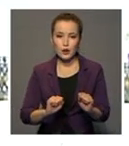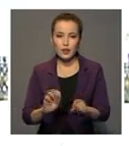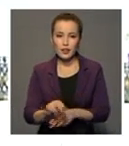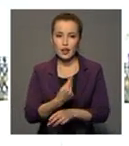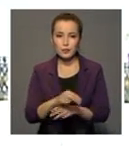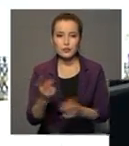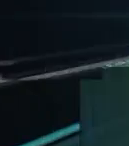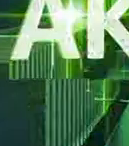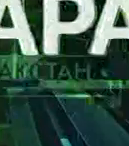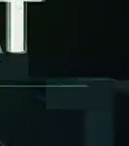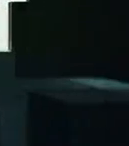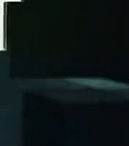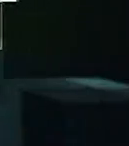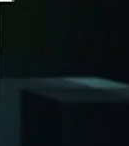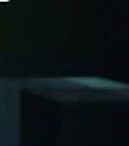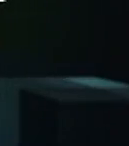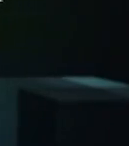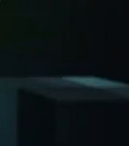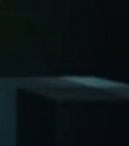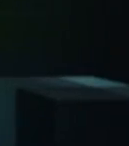тәрбиесін беру.